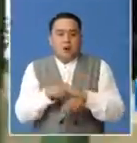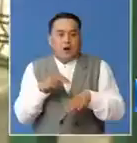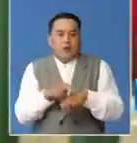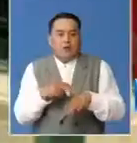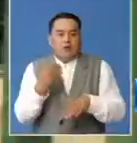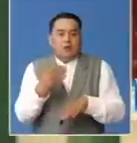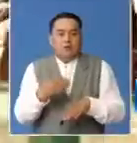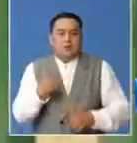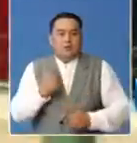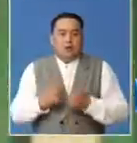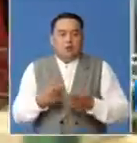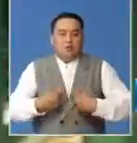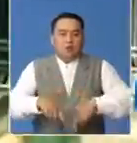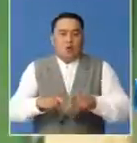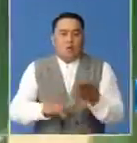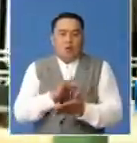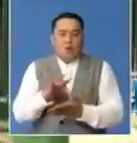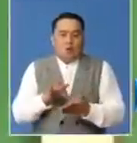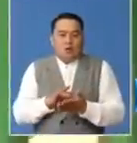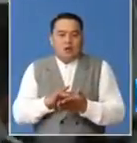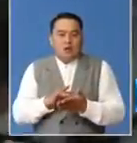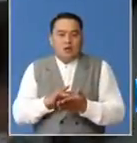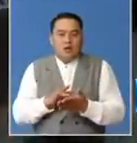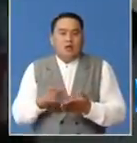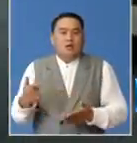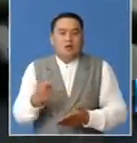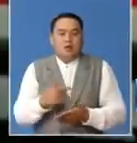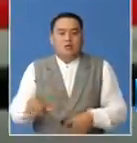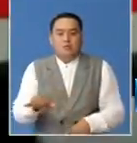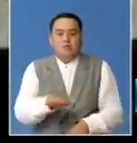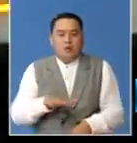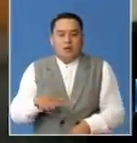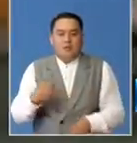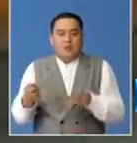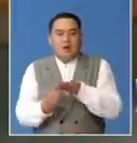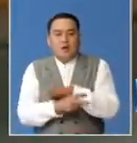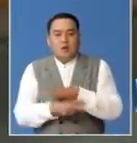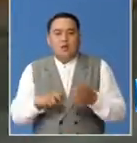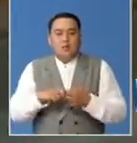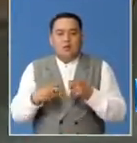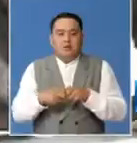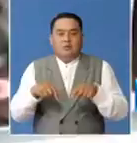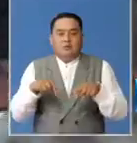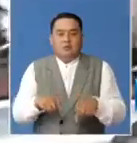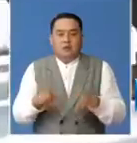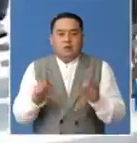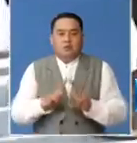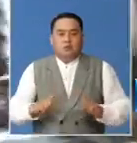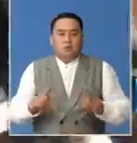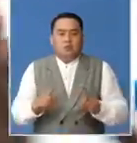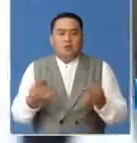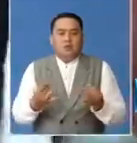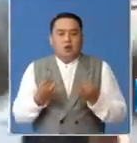Сеута имеет статус автономного города Испании. В силу географического расположения миграционная проблема здесь стоит особенно